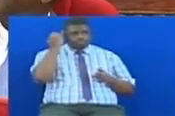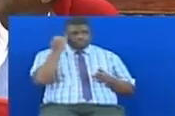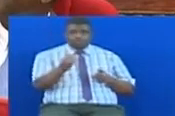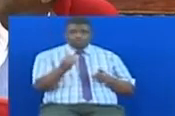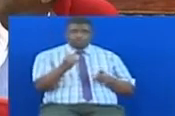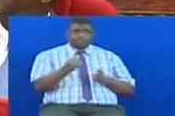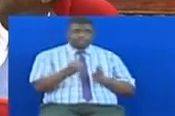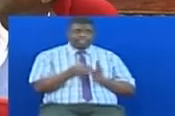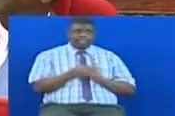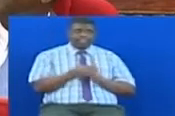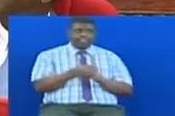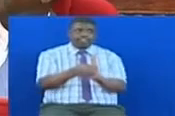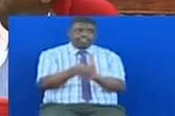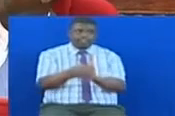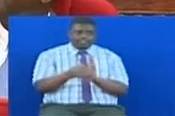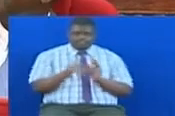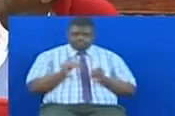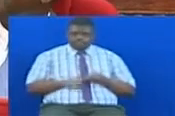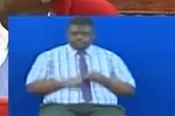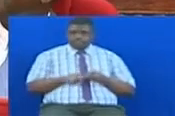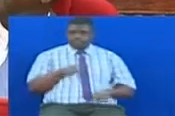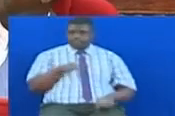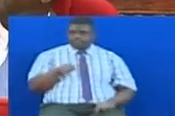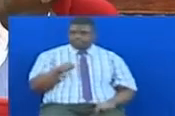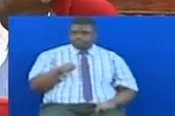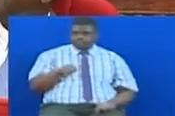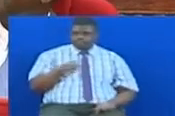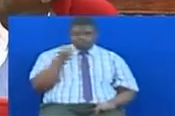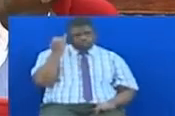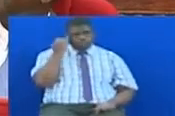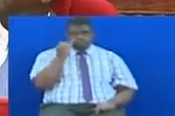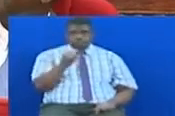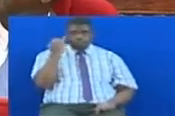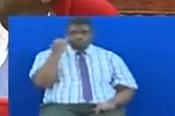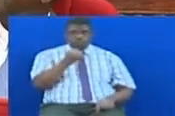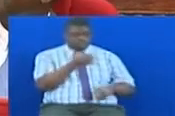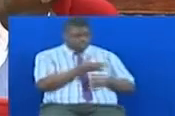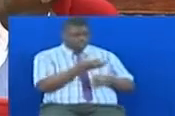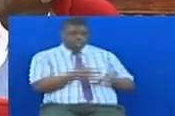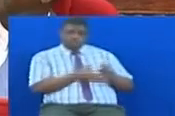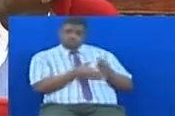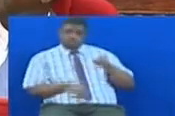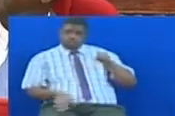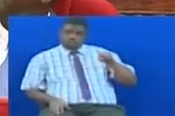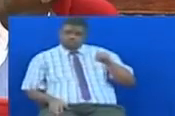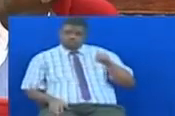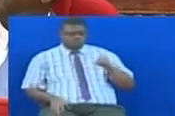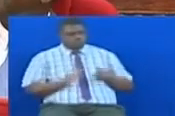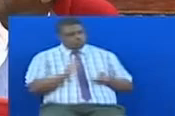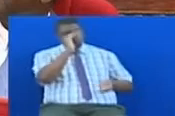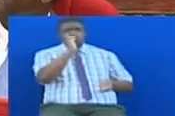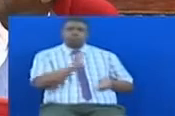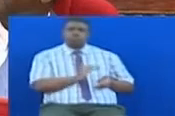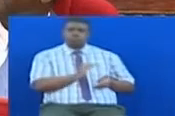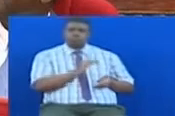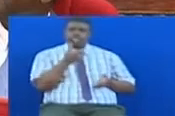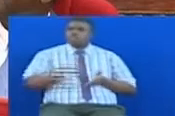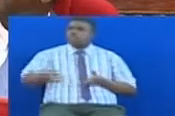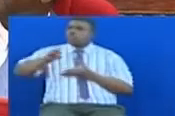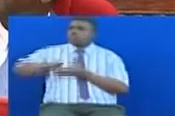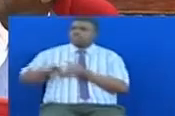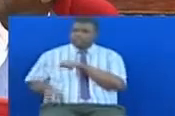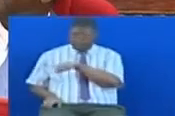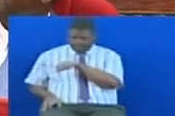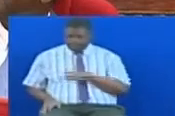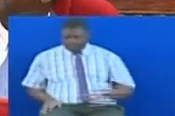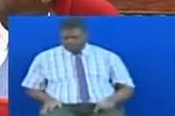mimi ukinipa ushauri au consultant kwa hili jengo, siwezi kulipunguza sana, nitaongeza,